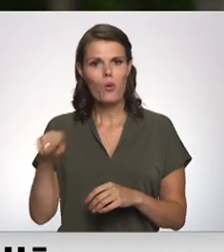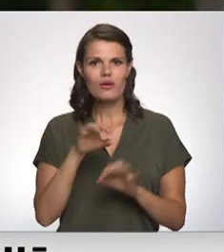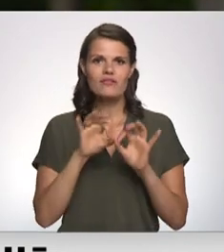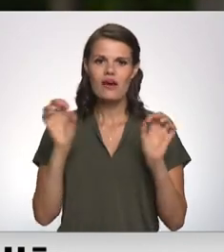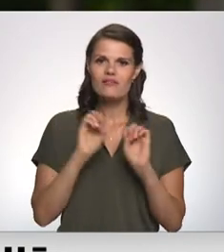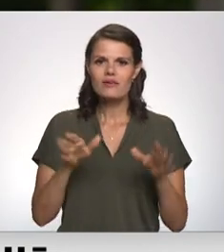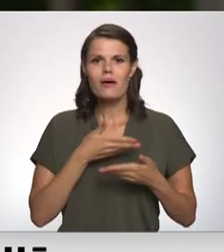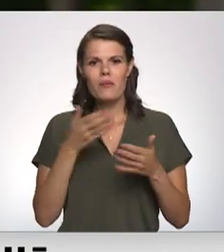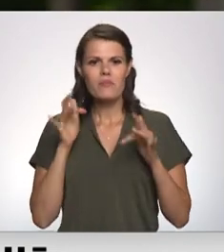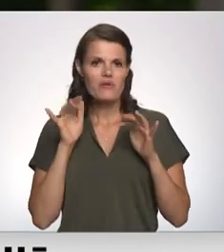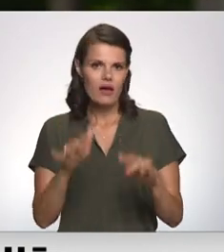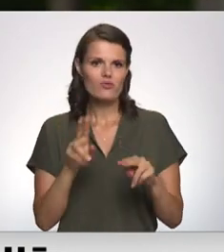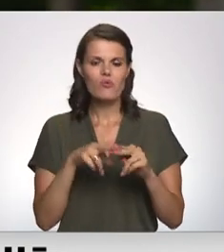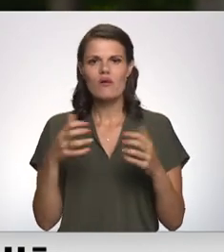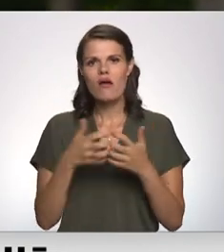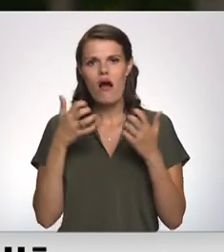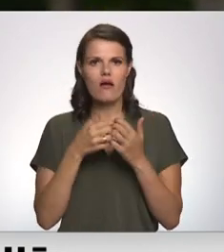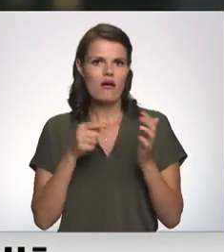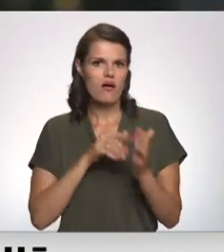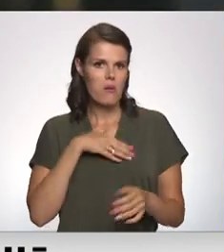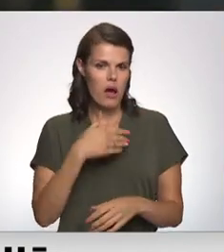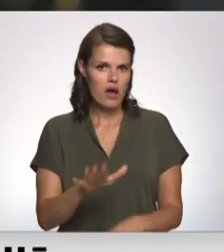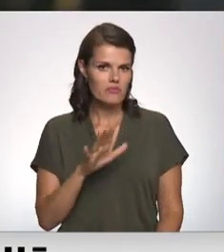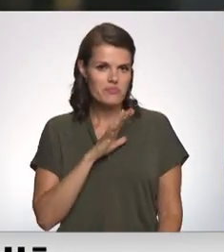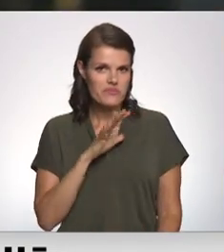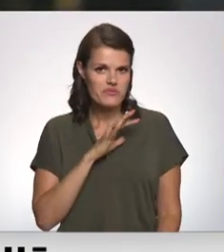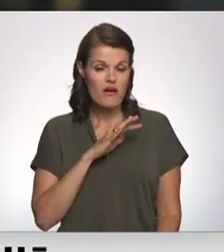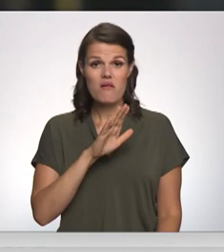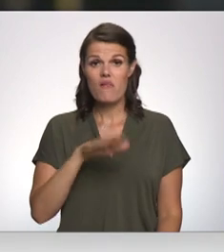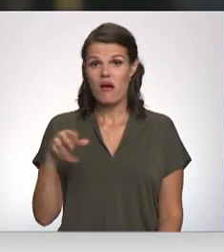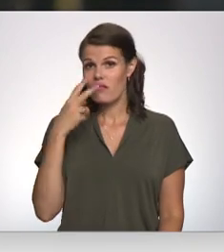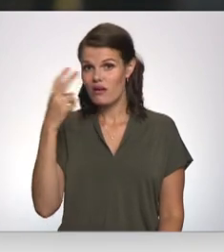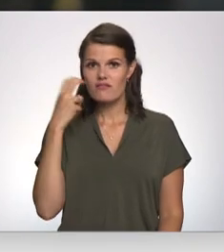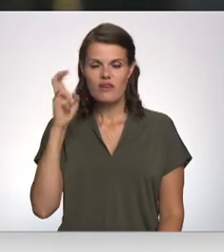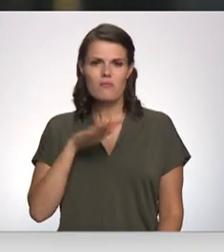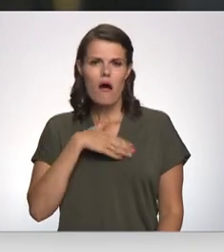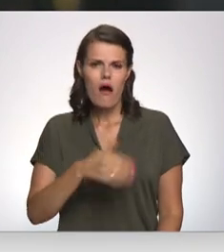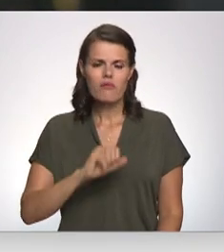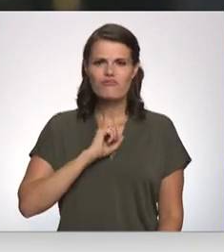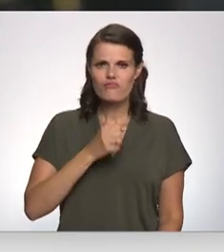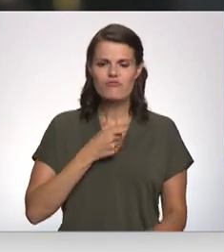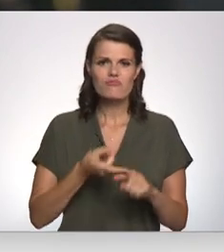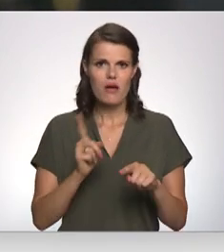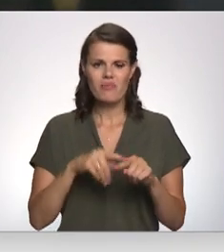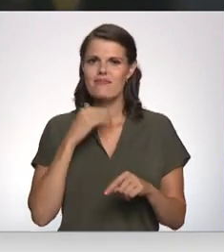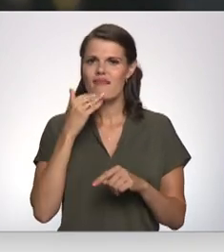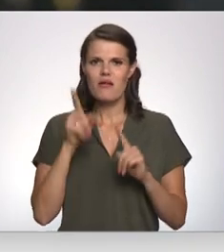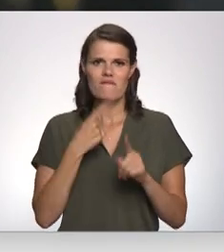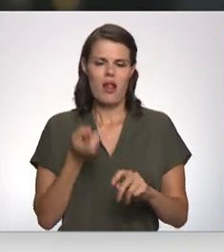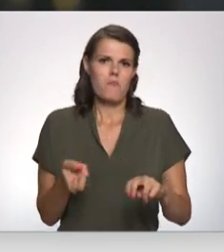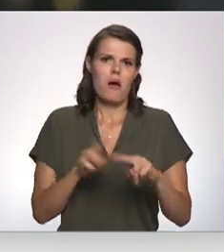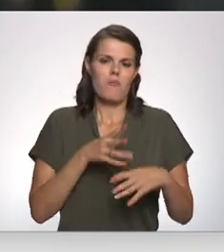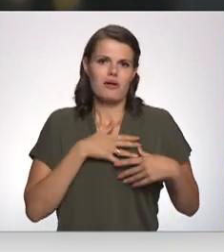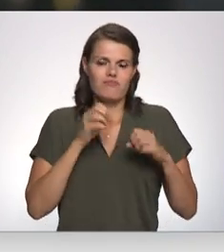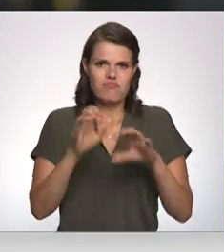stāstīt piedzīvoto un karā pārdzīvoto. Bērni redz, ka vecāki pārdzīvo un cieš, tāpēc negrib vēl savas sāpes